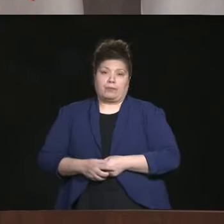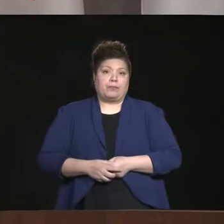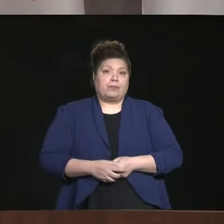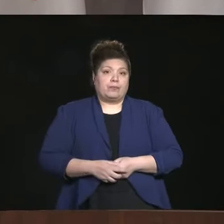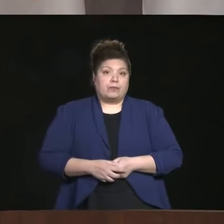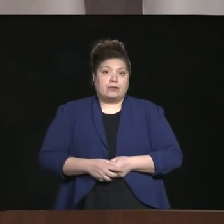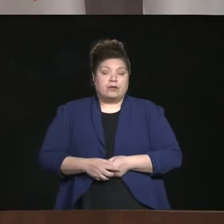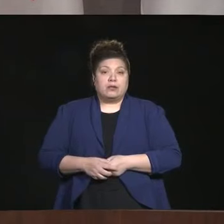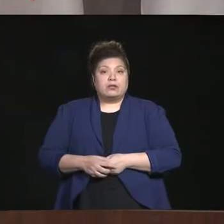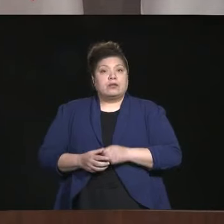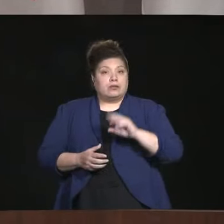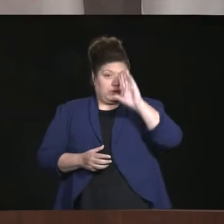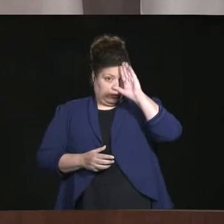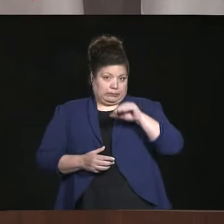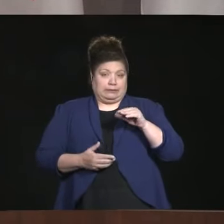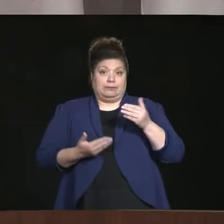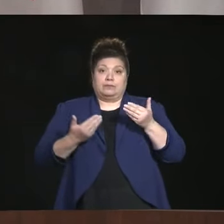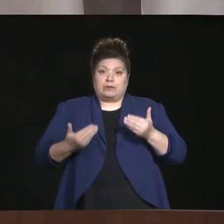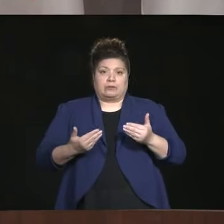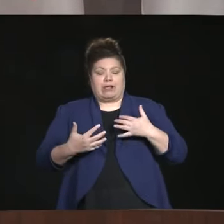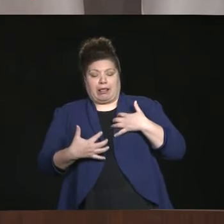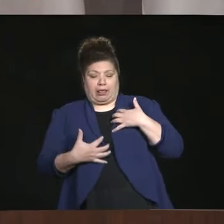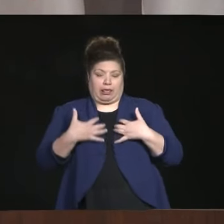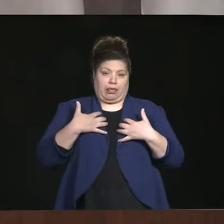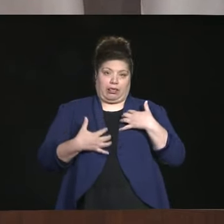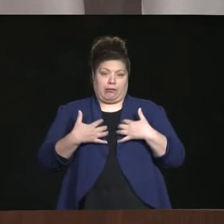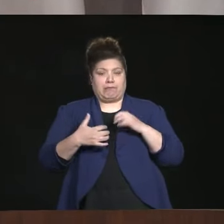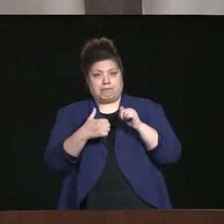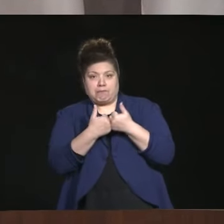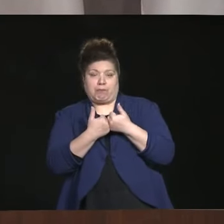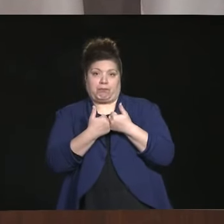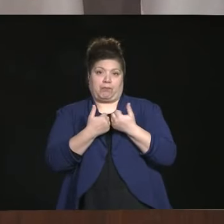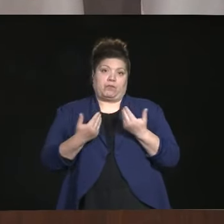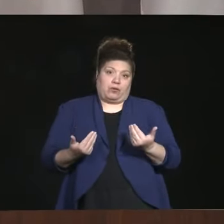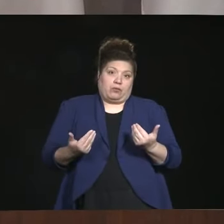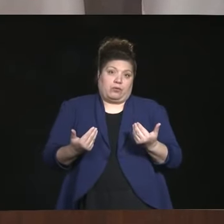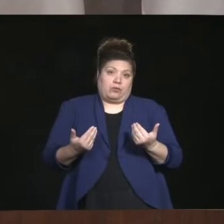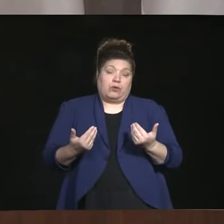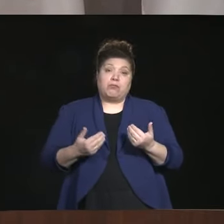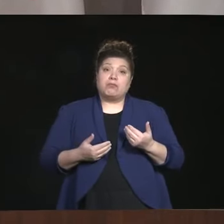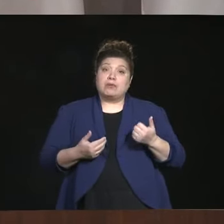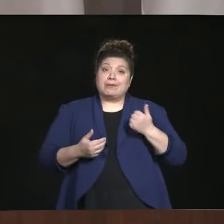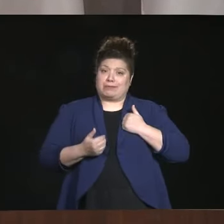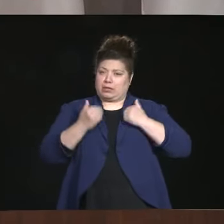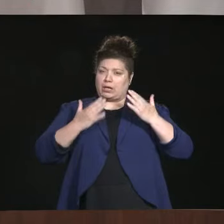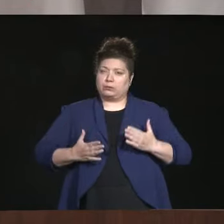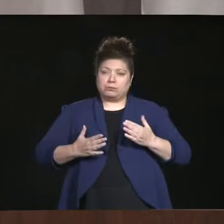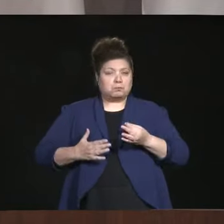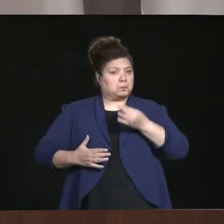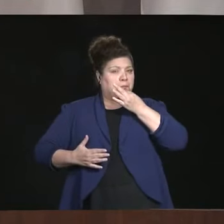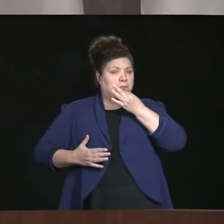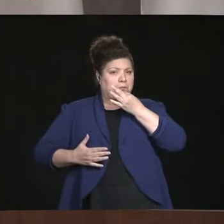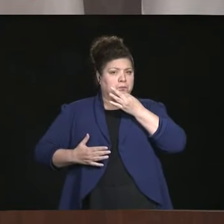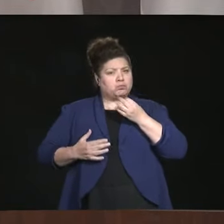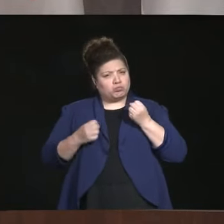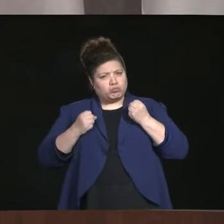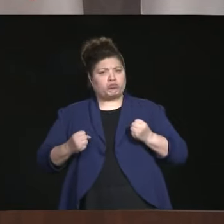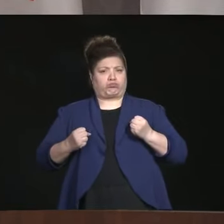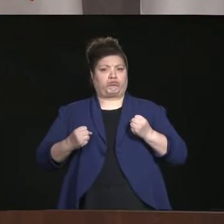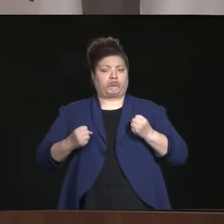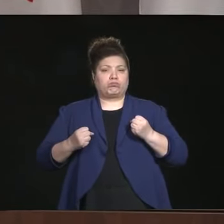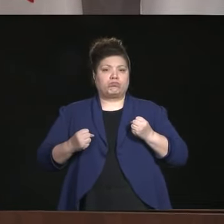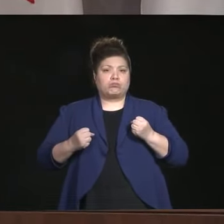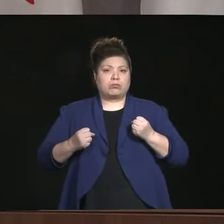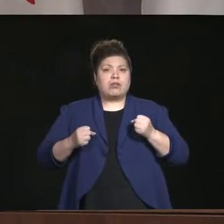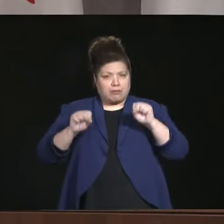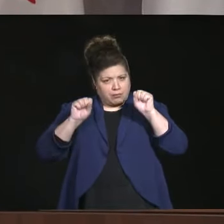mais les Canadiens et Canadiennes sont résilients et je sais que nous pouvons le faire.